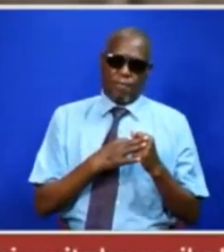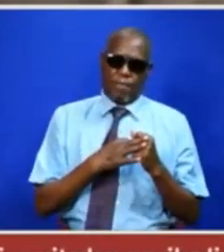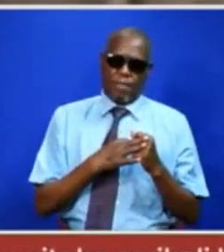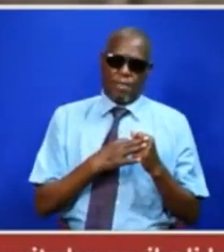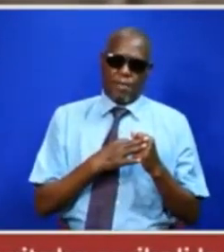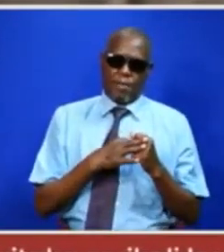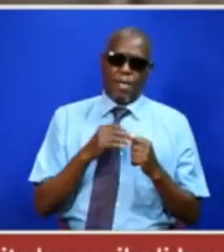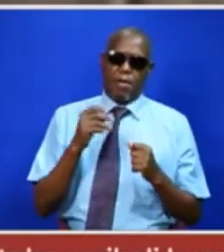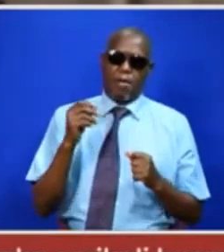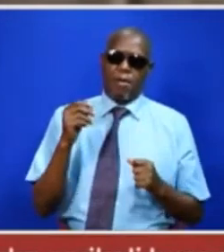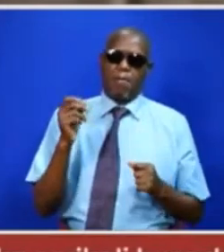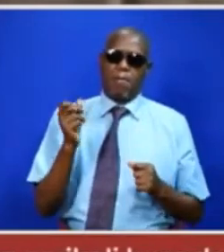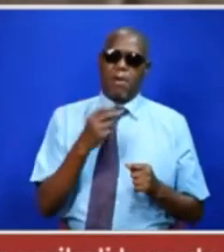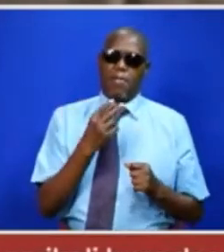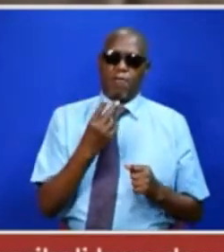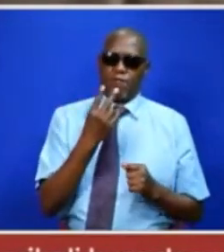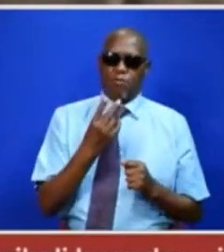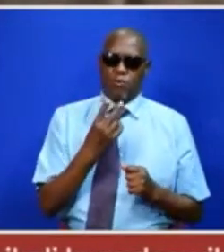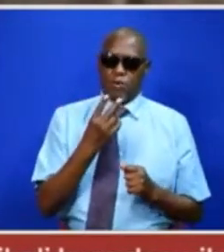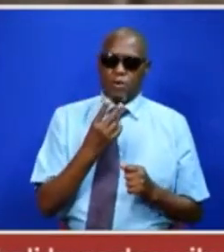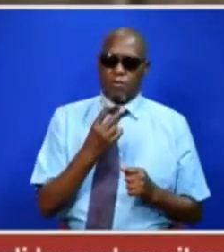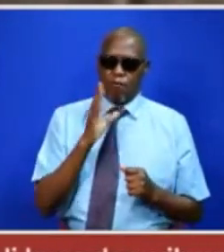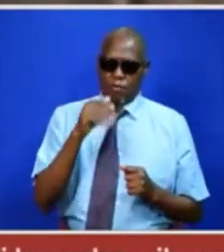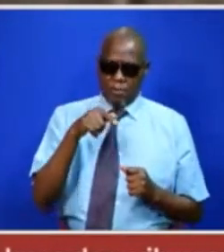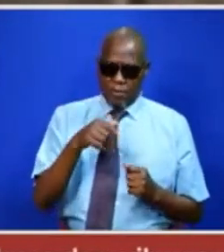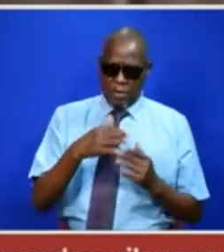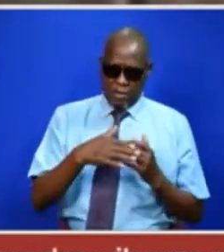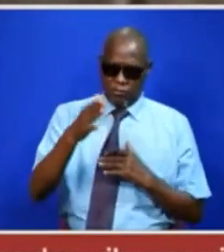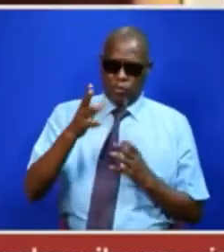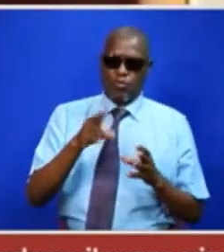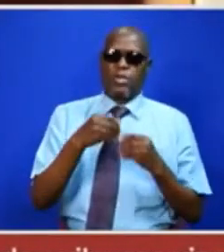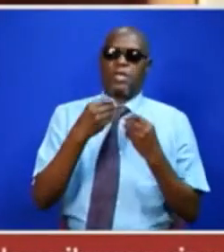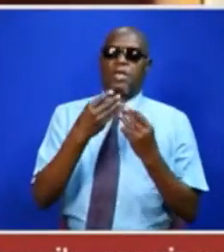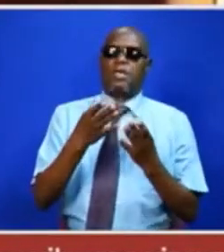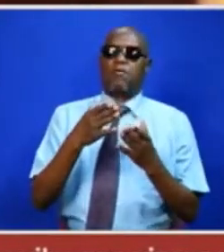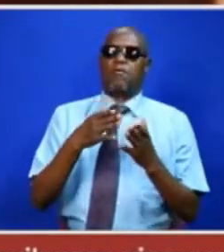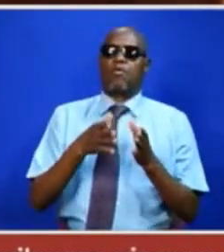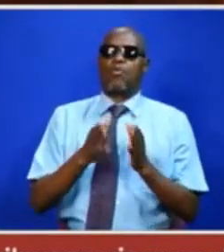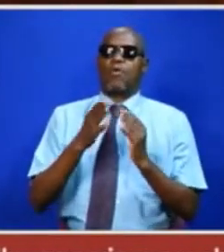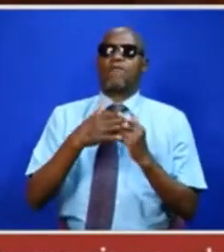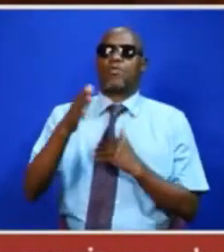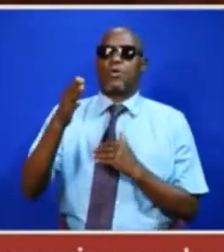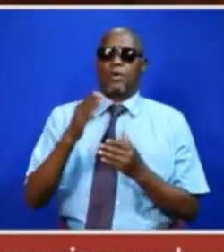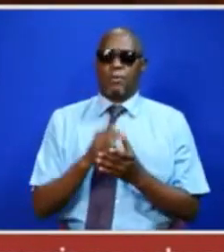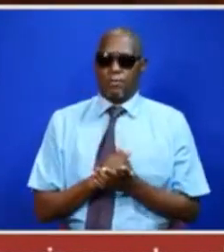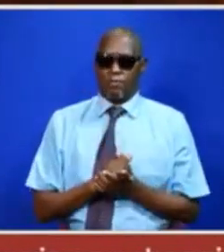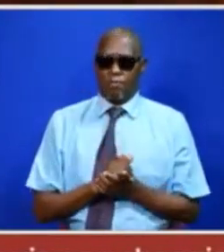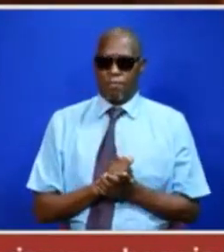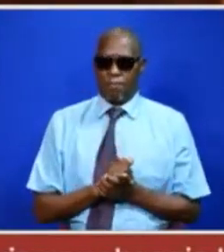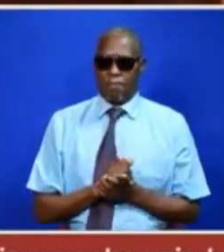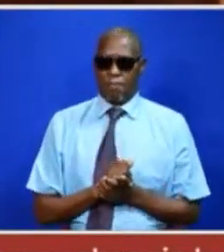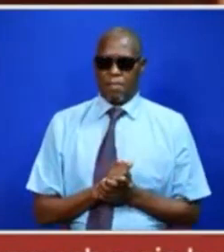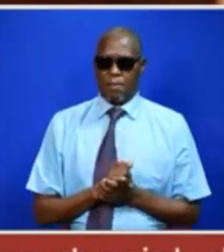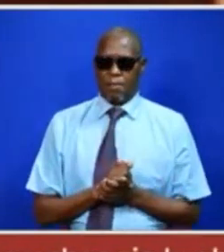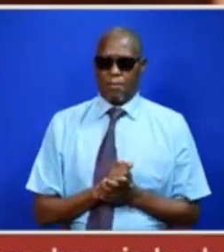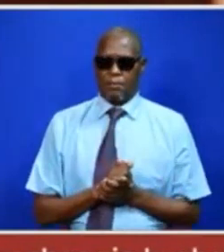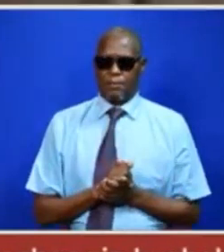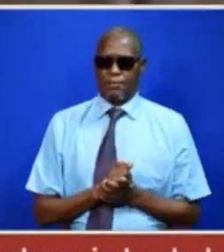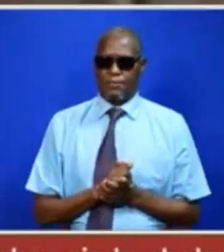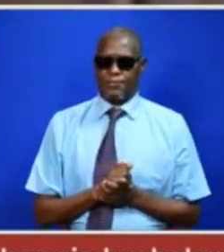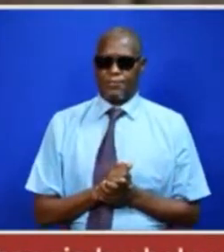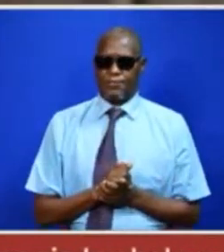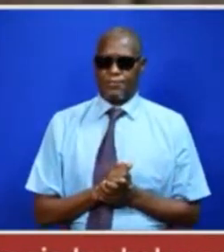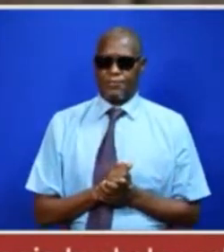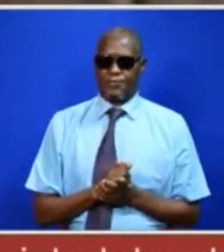mwezi wa pili. Kutoka hapo nitapeana mwelekeo zaidi, ama ile mahakama ambayo utapelekwa nitapewa mwelekeo